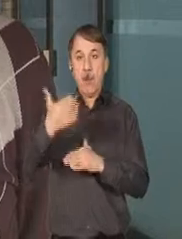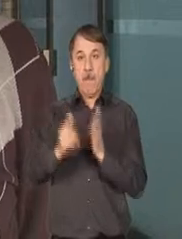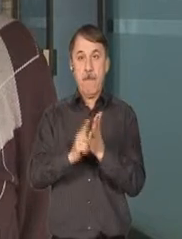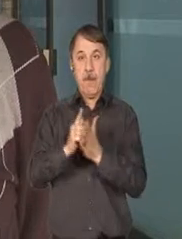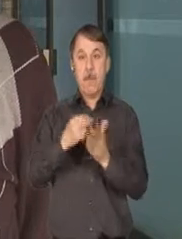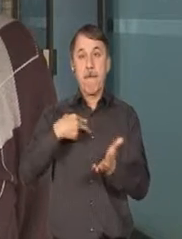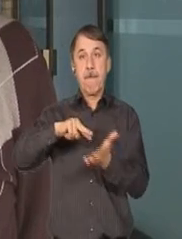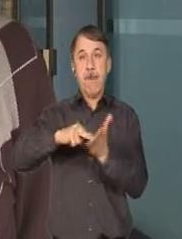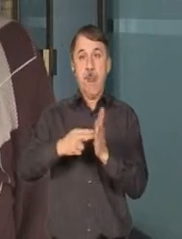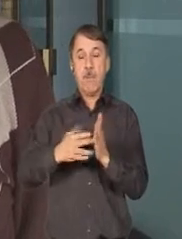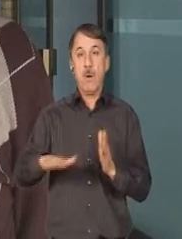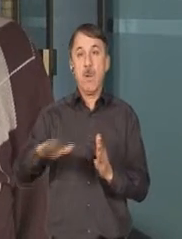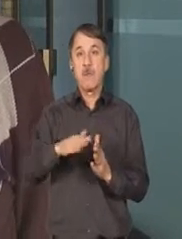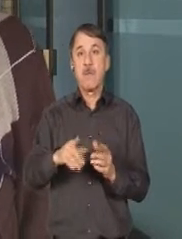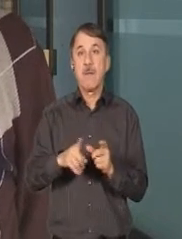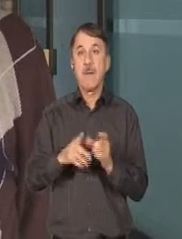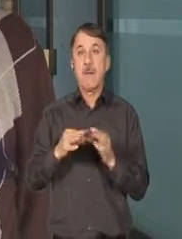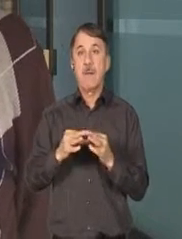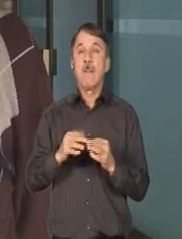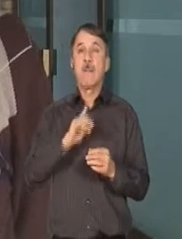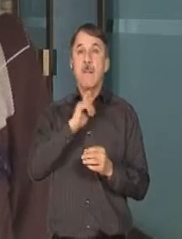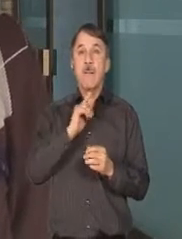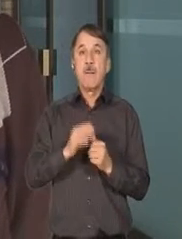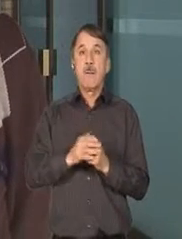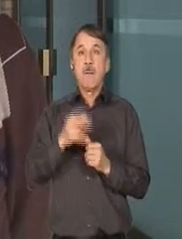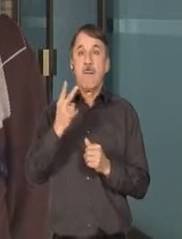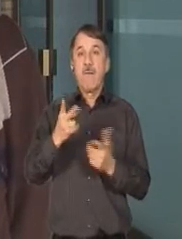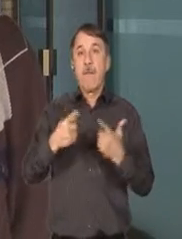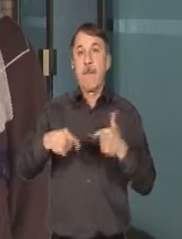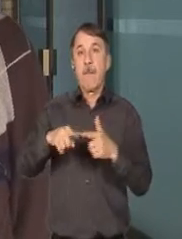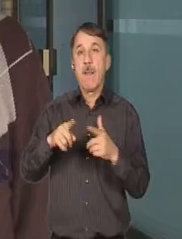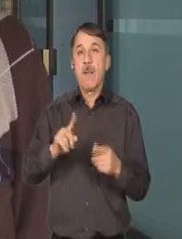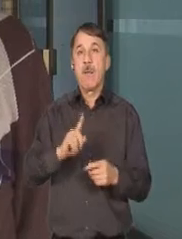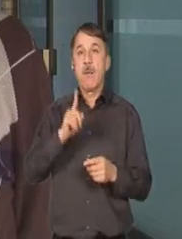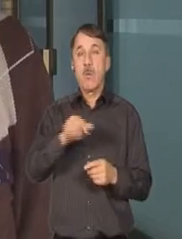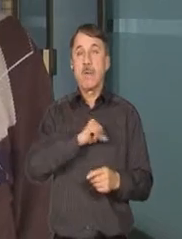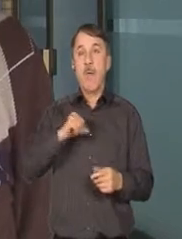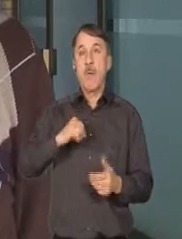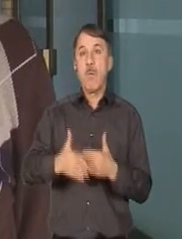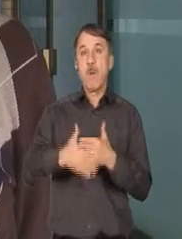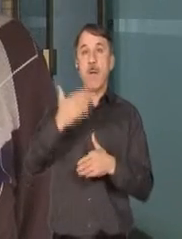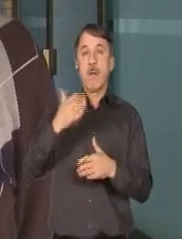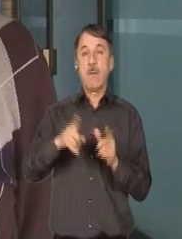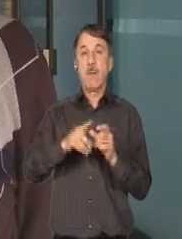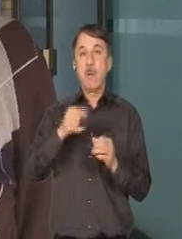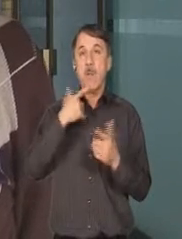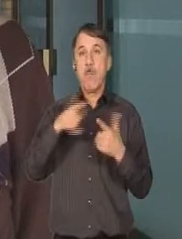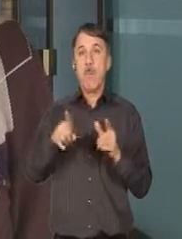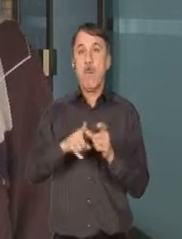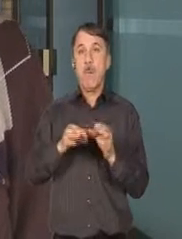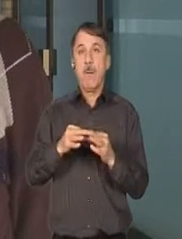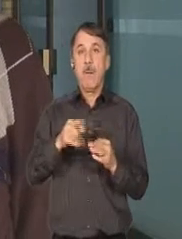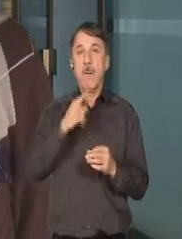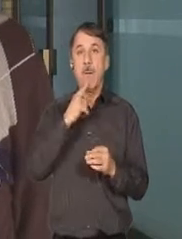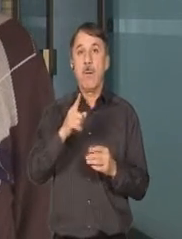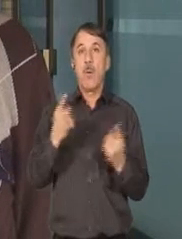narednom periodu planiramo da nastavimo akciju i građani i samog grada i prigradskih naselja mogu da